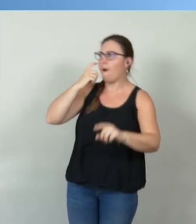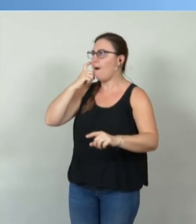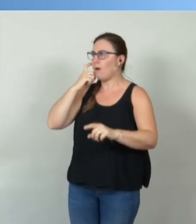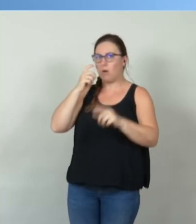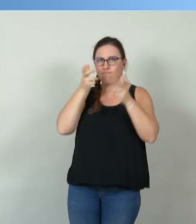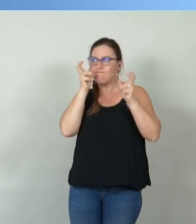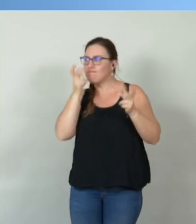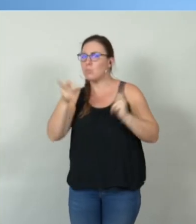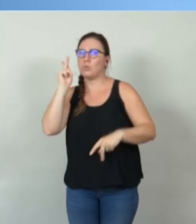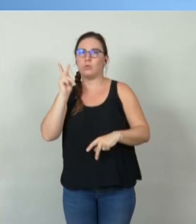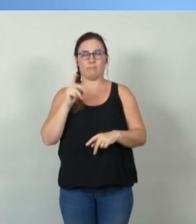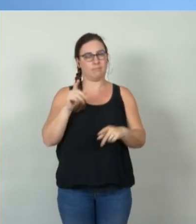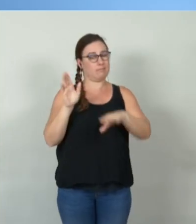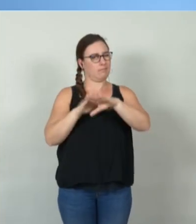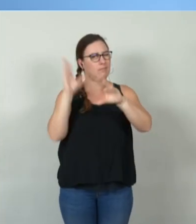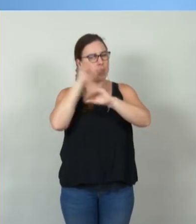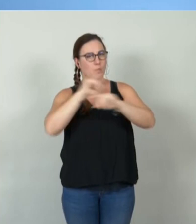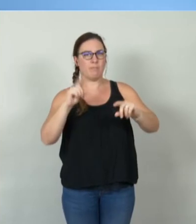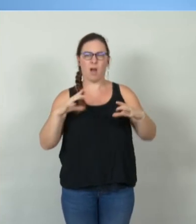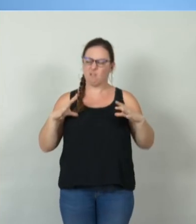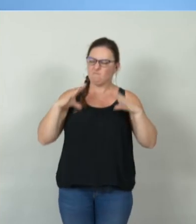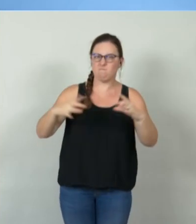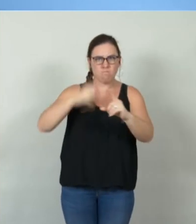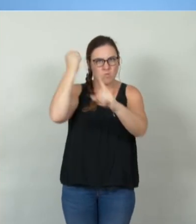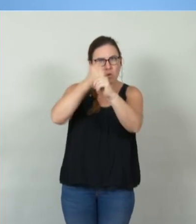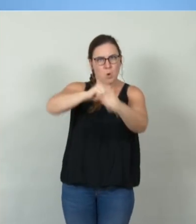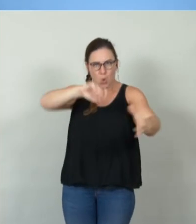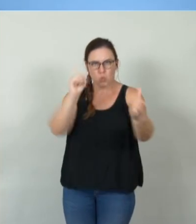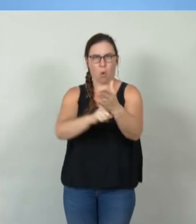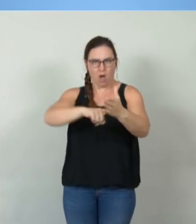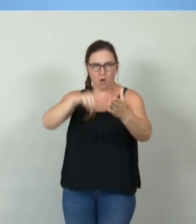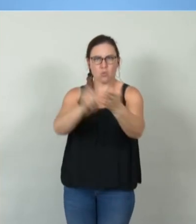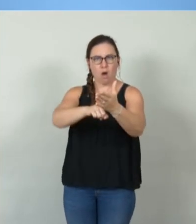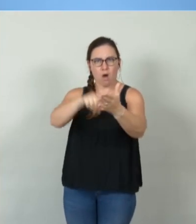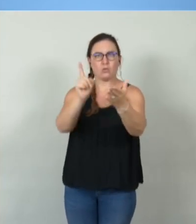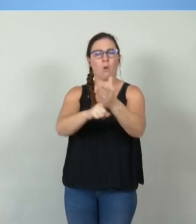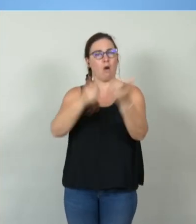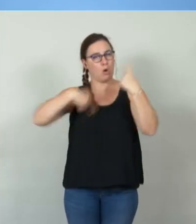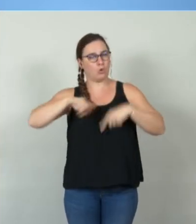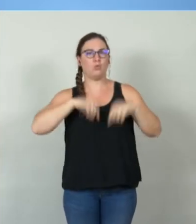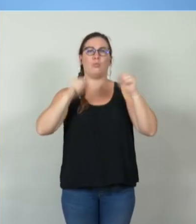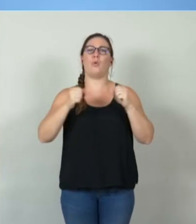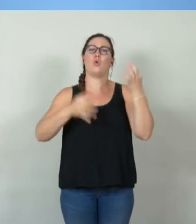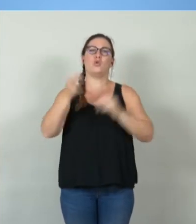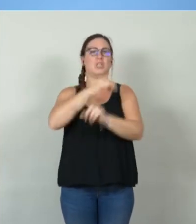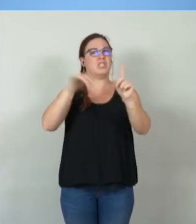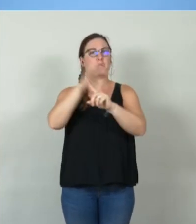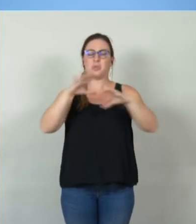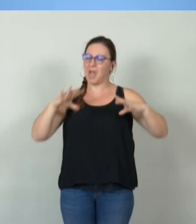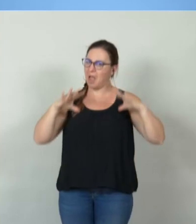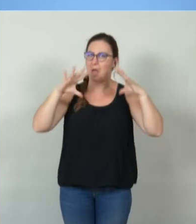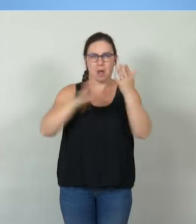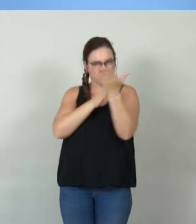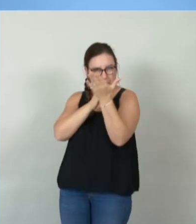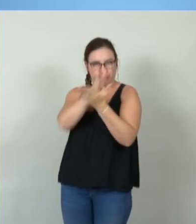leur rappelant que la pubnacité la force des convictions et du droit sont autant d'alliés dans nos luttes pour la justice sociale je vous remercie pour votre